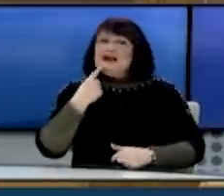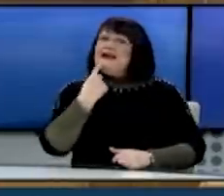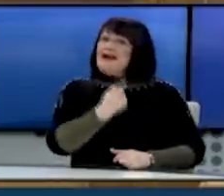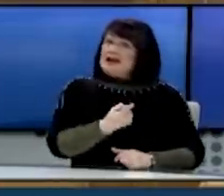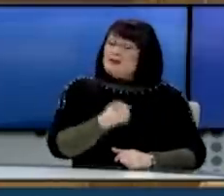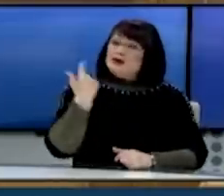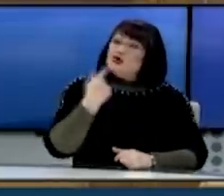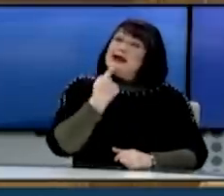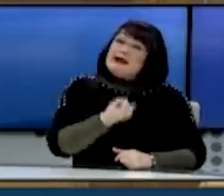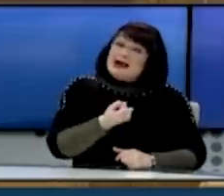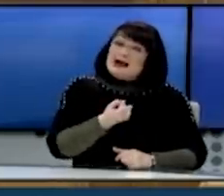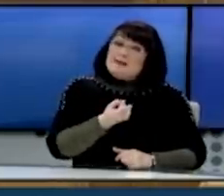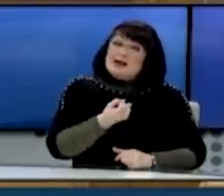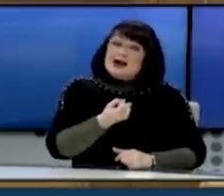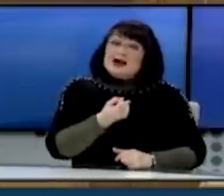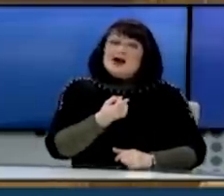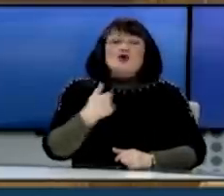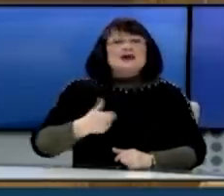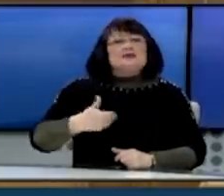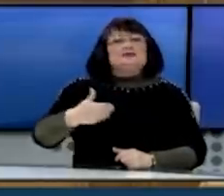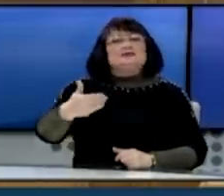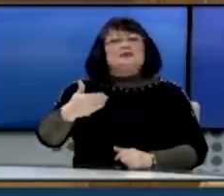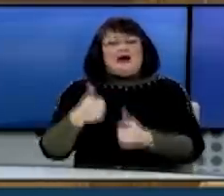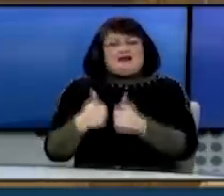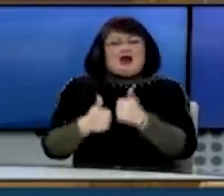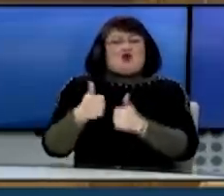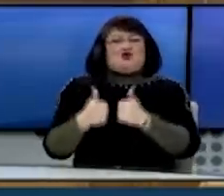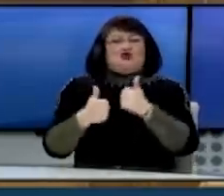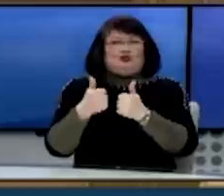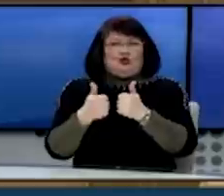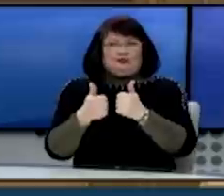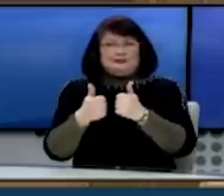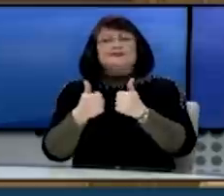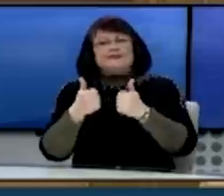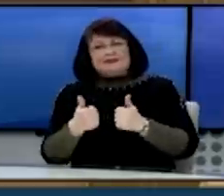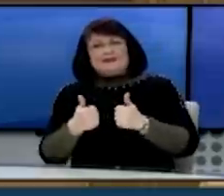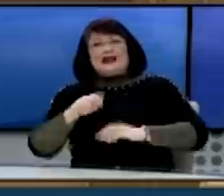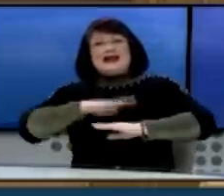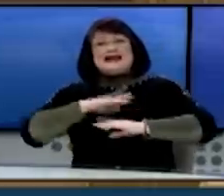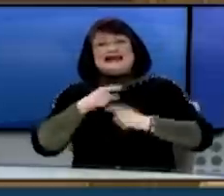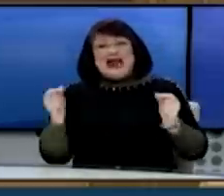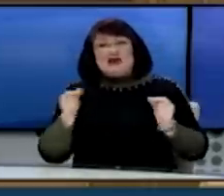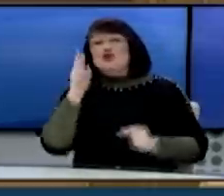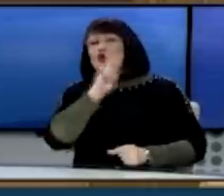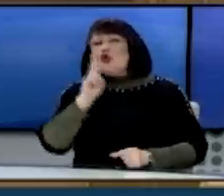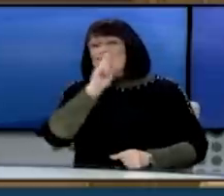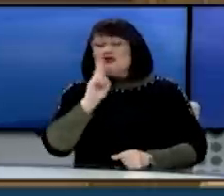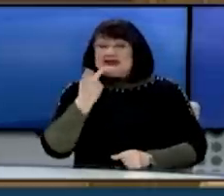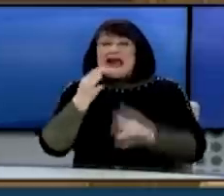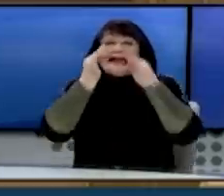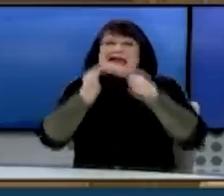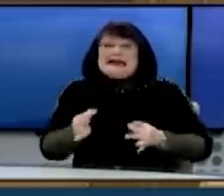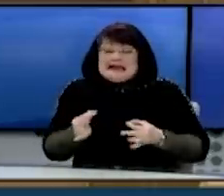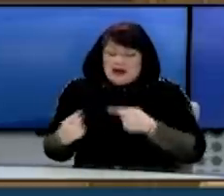λέγαμε ότι σε μια πορεία κλιμάκωσης του ανταγωνισμού ανάμεσα σε ΝΑΤΟ και Ρωσία,